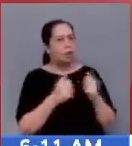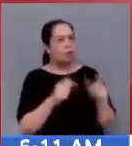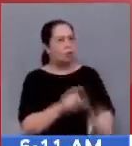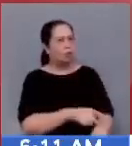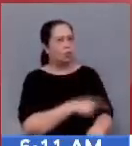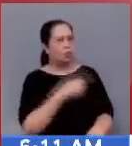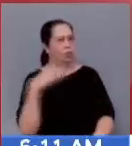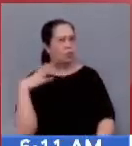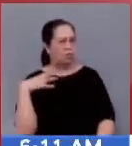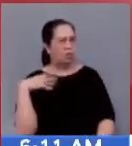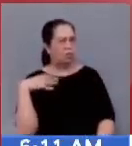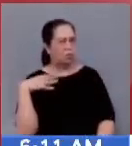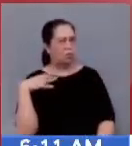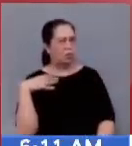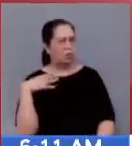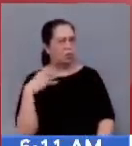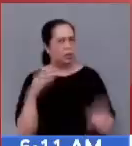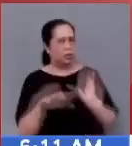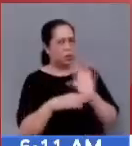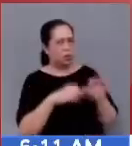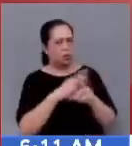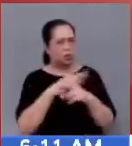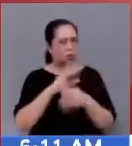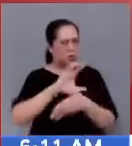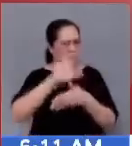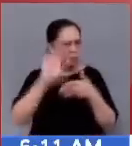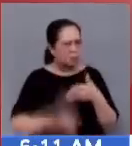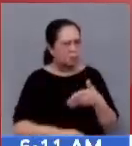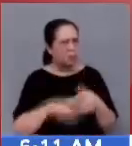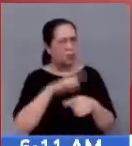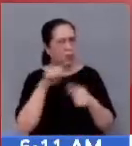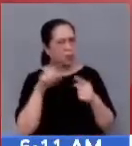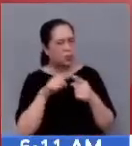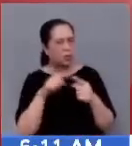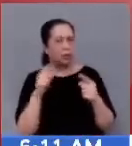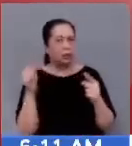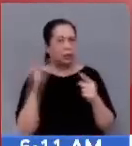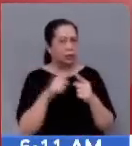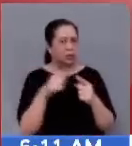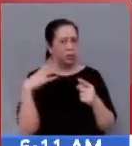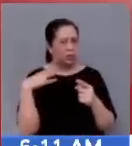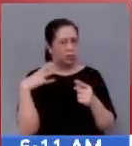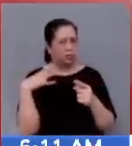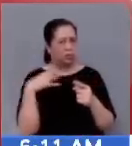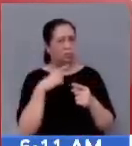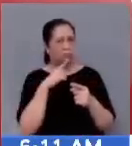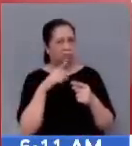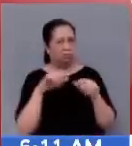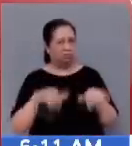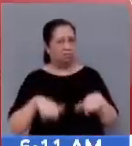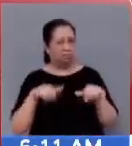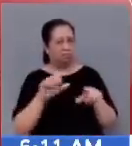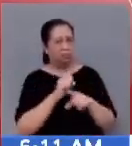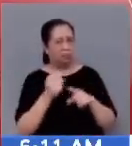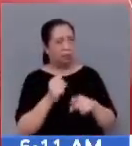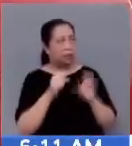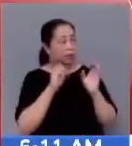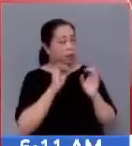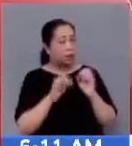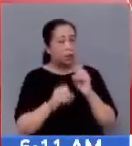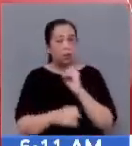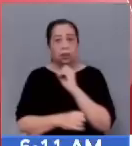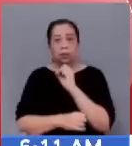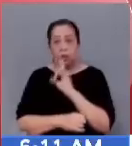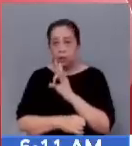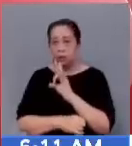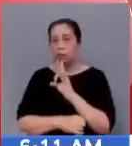na maikukumpuni po yon at hanggang kailan natin inaasahan na magiging ganito po yung situation? Once na may lagal